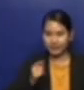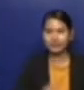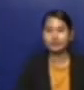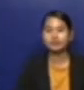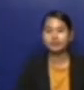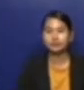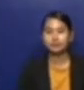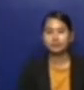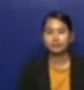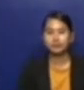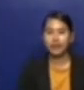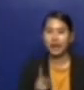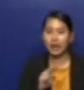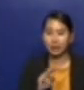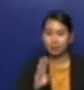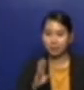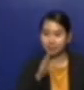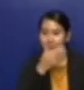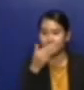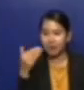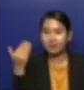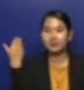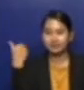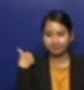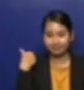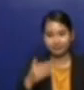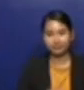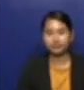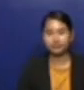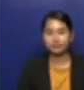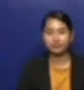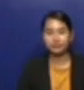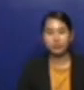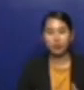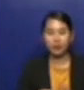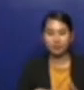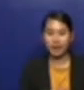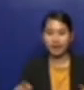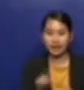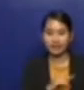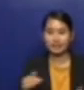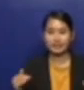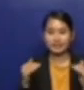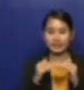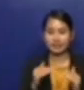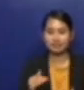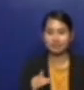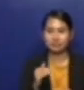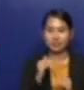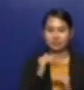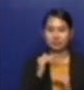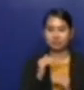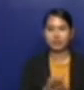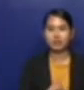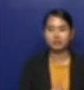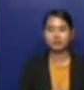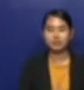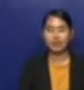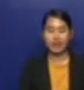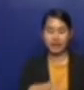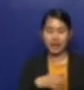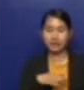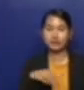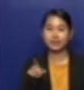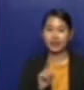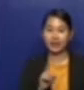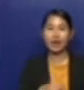เป็นอินเตอร์ไม่ใช่โดนจับกัดถ้าอะไรที่ตัวเองอยากได้ของ